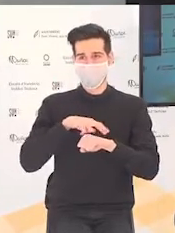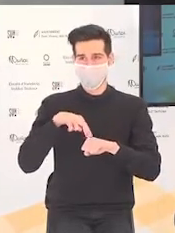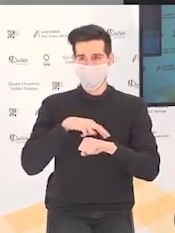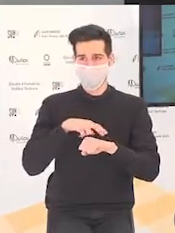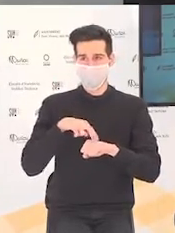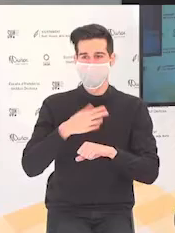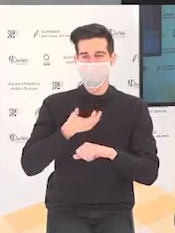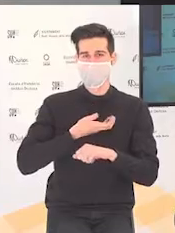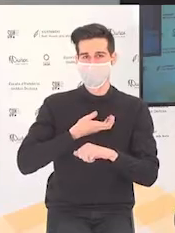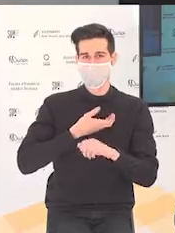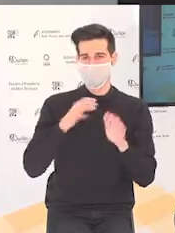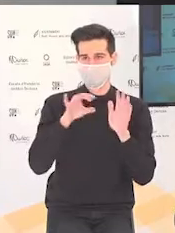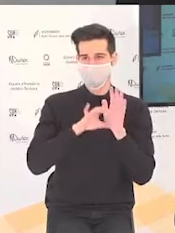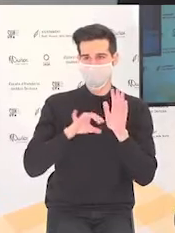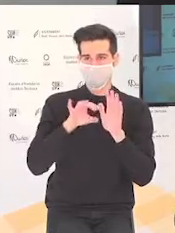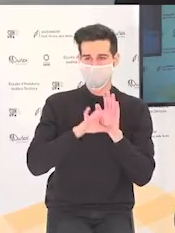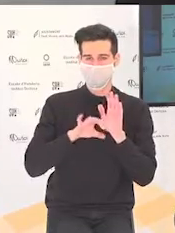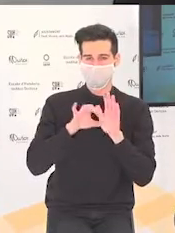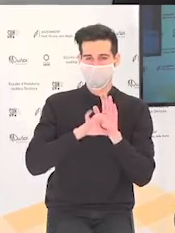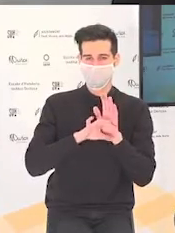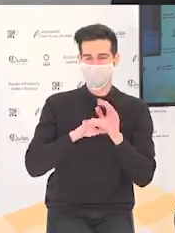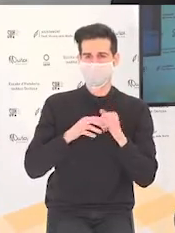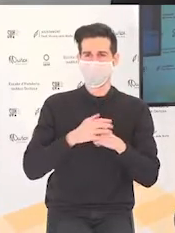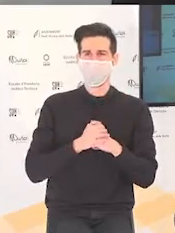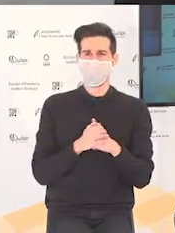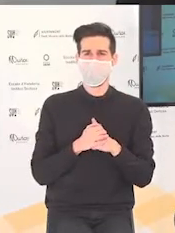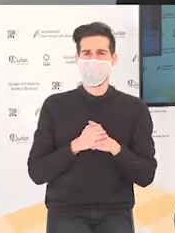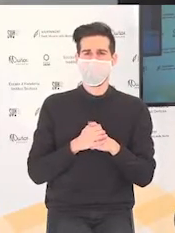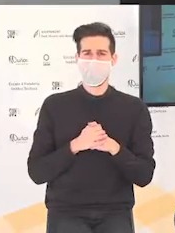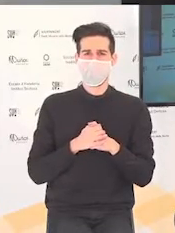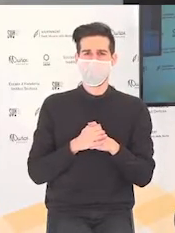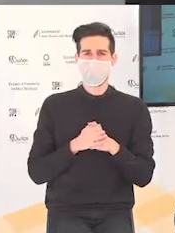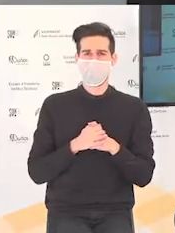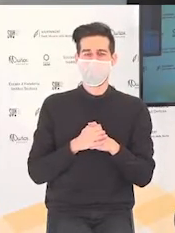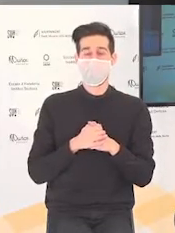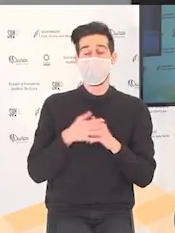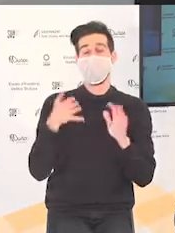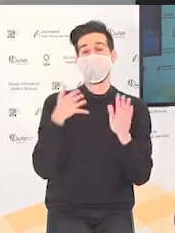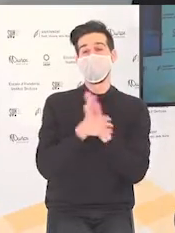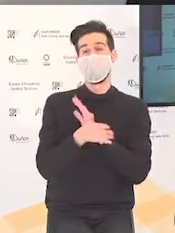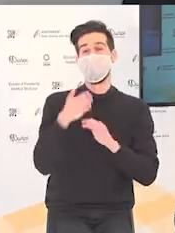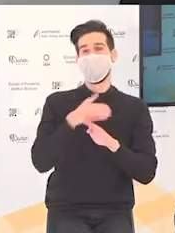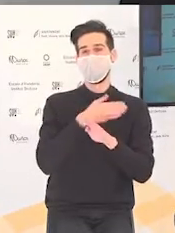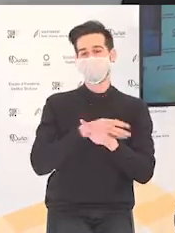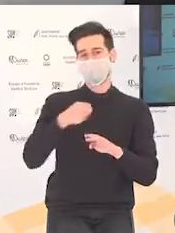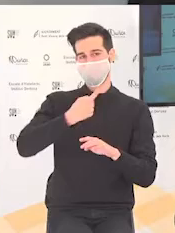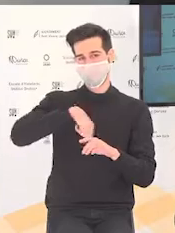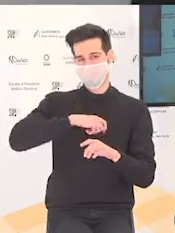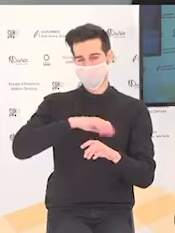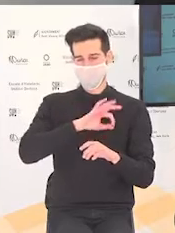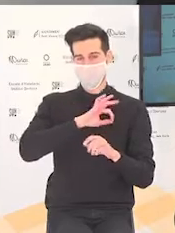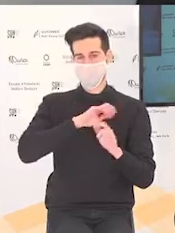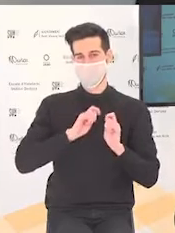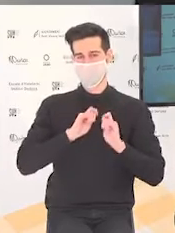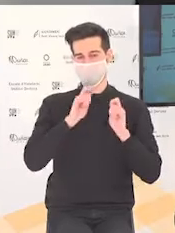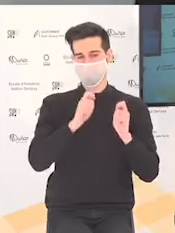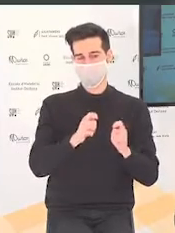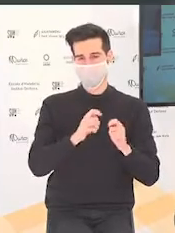Peláez, perquè primer de tot volem donar-li un obsequi al Richard de part de